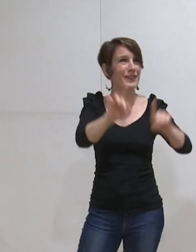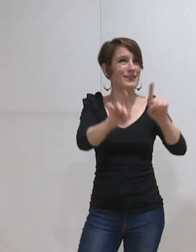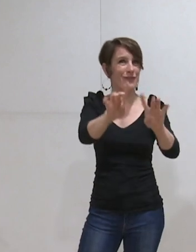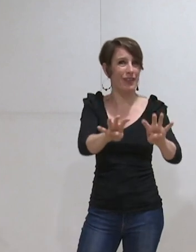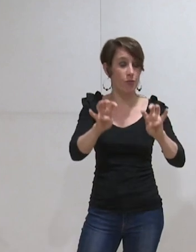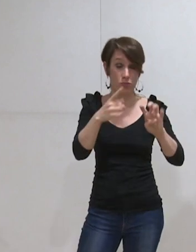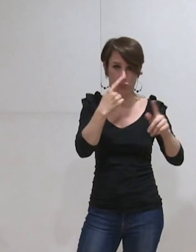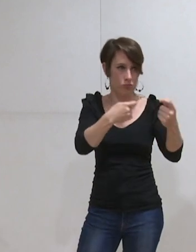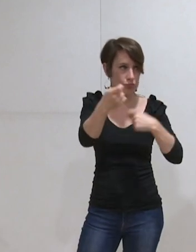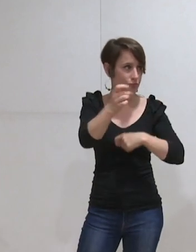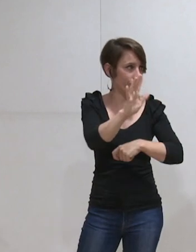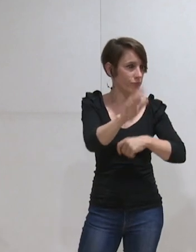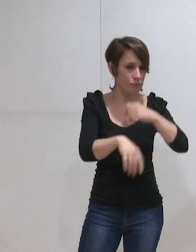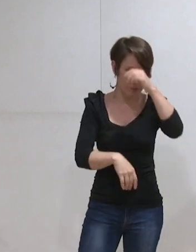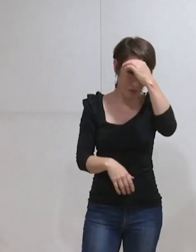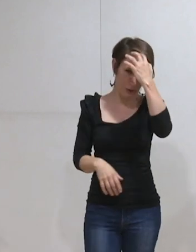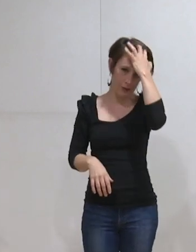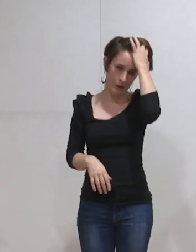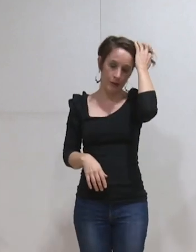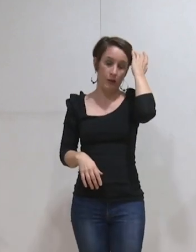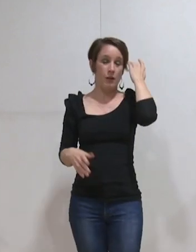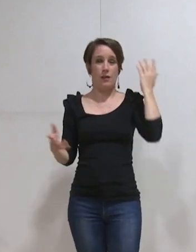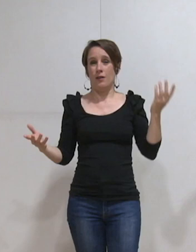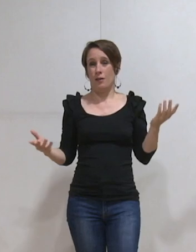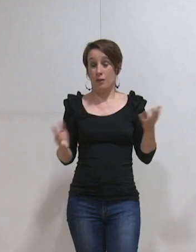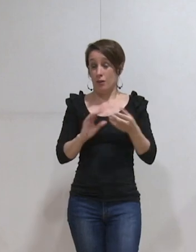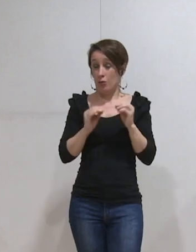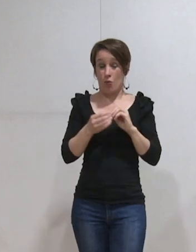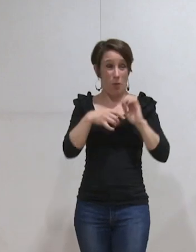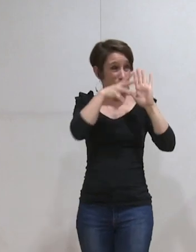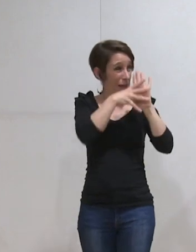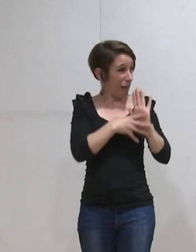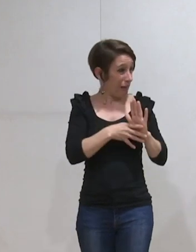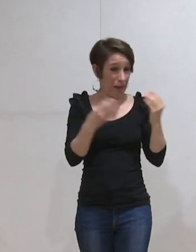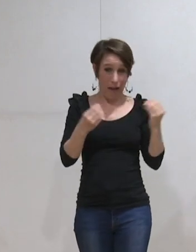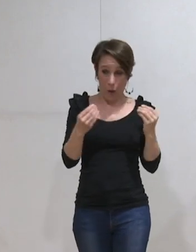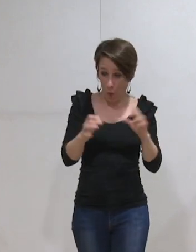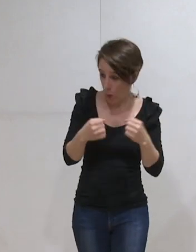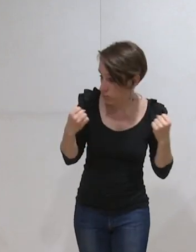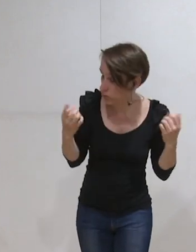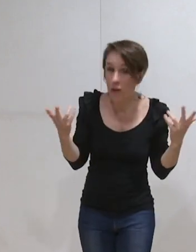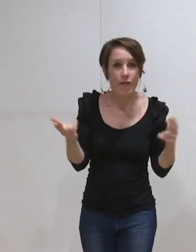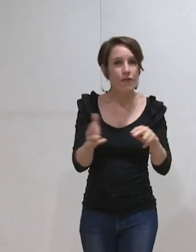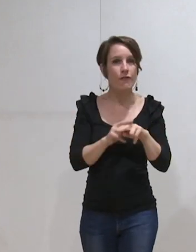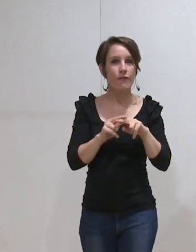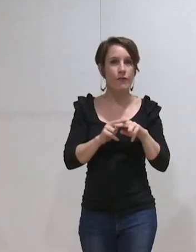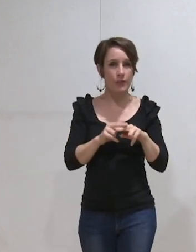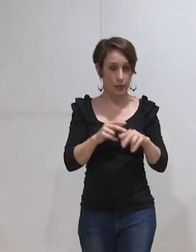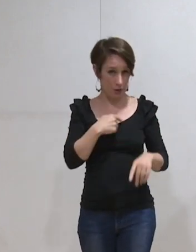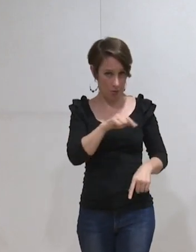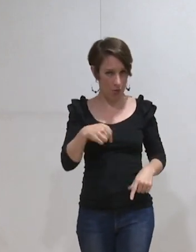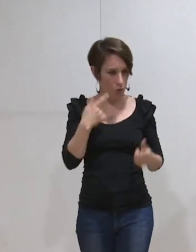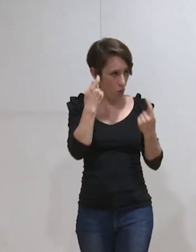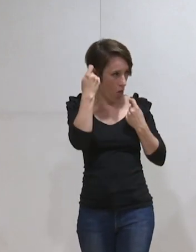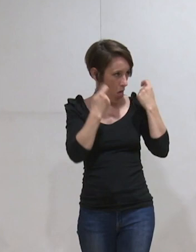qui viennent donc absence de critères voilà ce qui nous préoccupe le le plus et voilà ce qui fait que nous ne